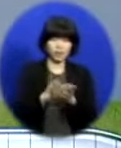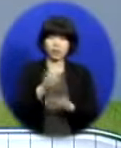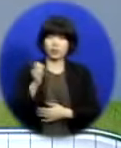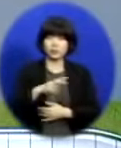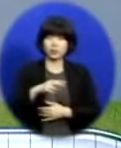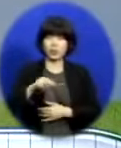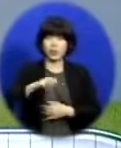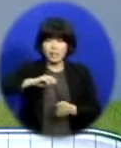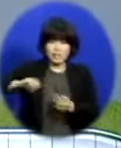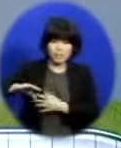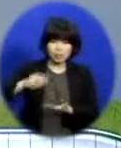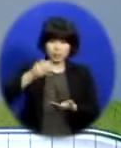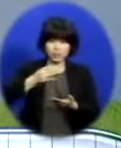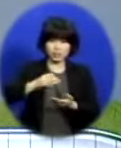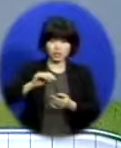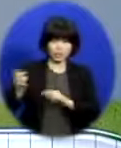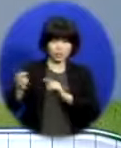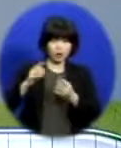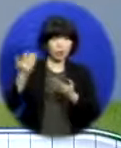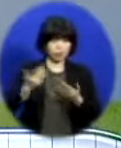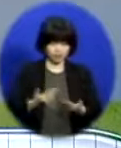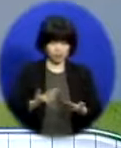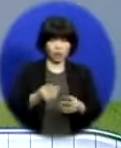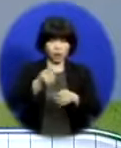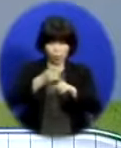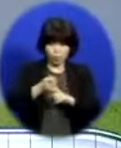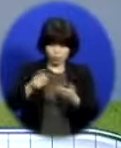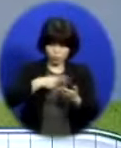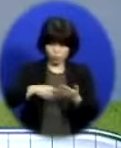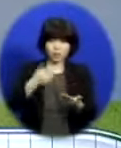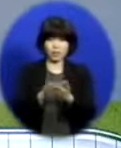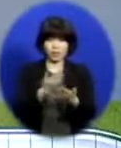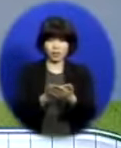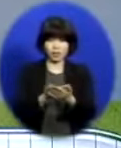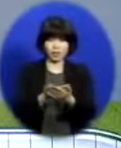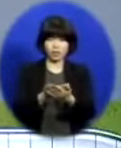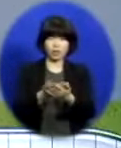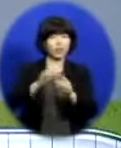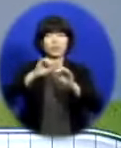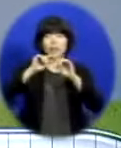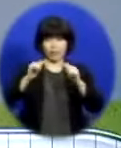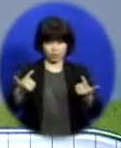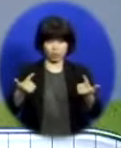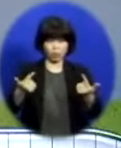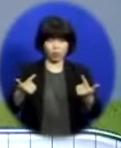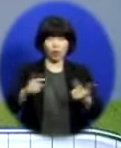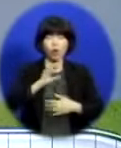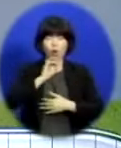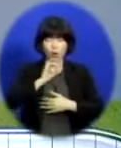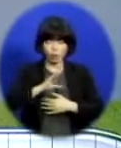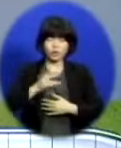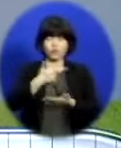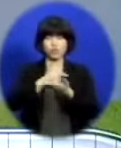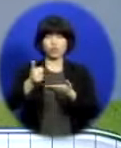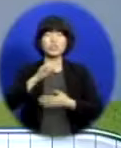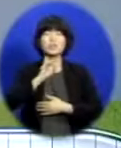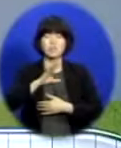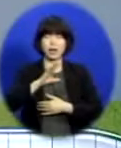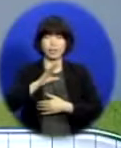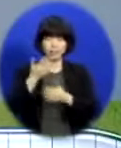모든 잃어버린 재산을 다시 회복시켜 달라 원수를 갚아 달라 구하지 아니하고 그는 오직 주님만을